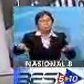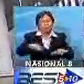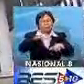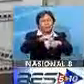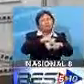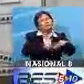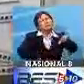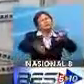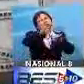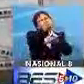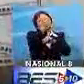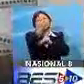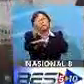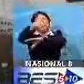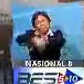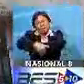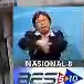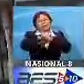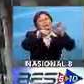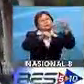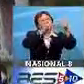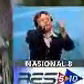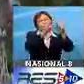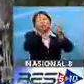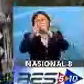pada kira-kira 1015 malam 10 julai 2008